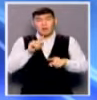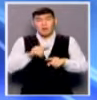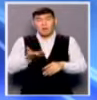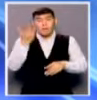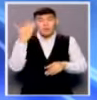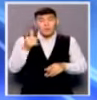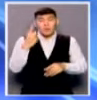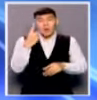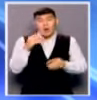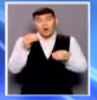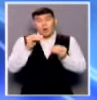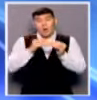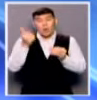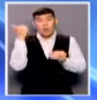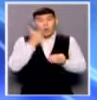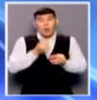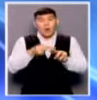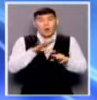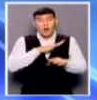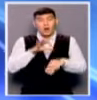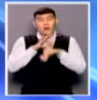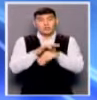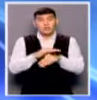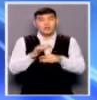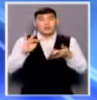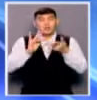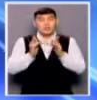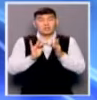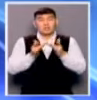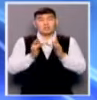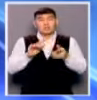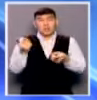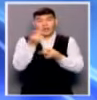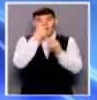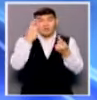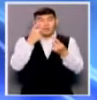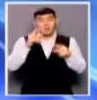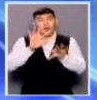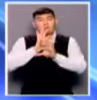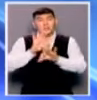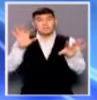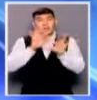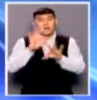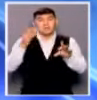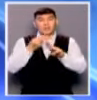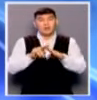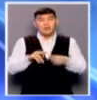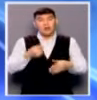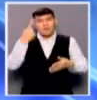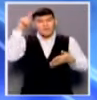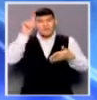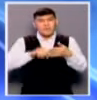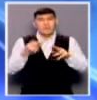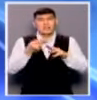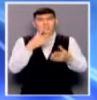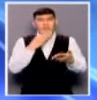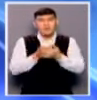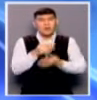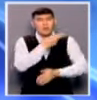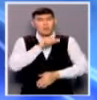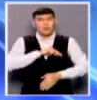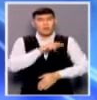недель назад, в социальной сети до сих пор бурно обсуждается информация о медработнике, который верен своему призванию. Кто